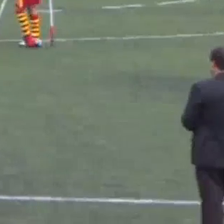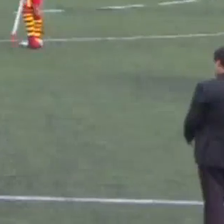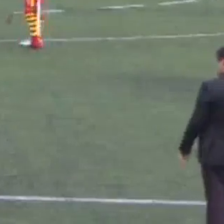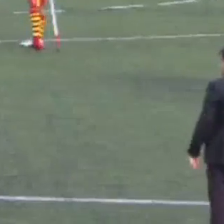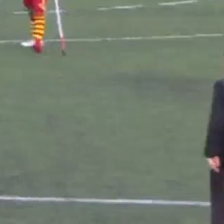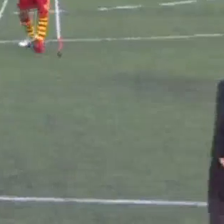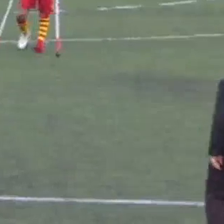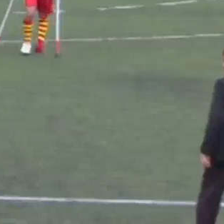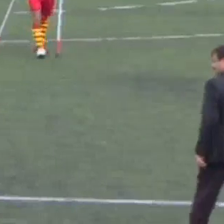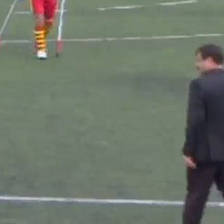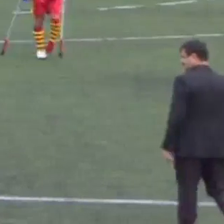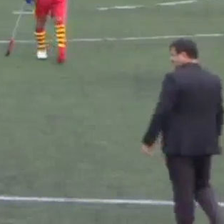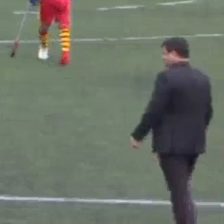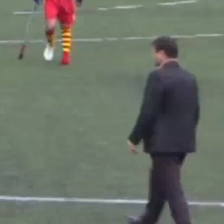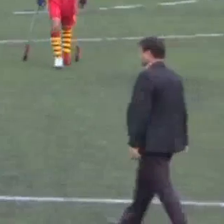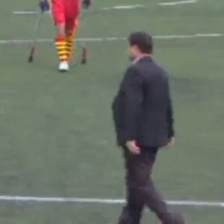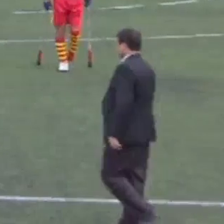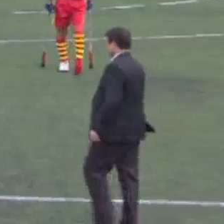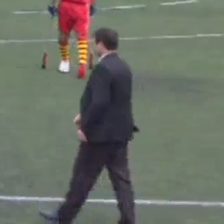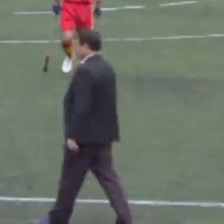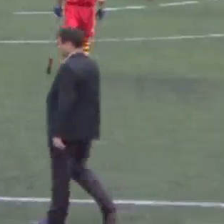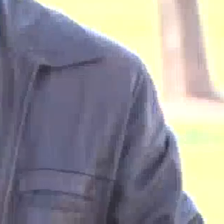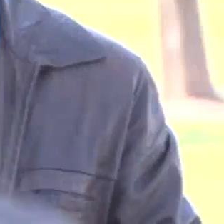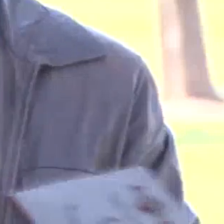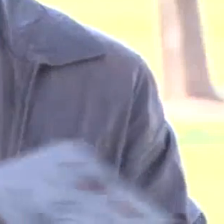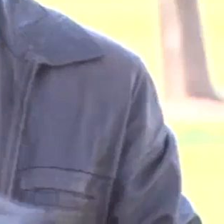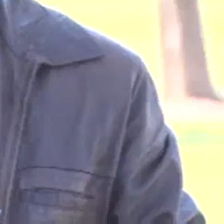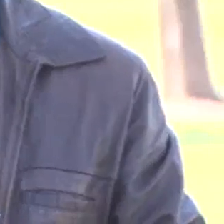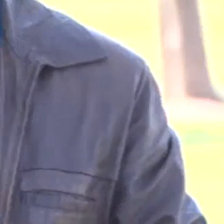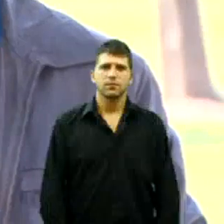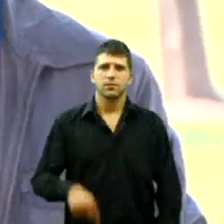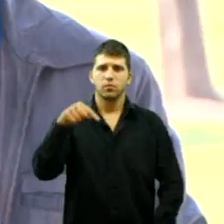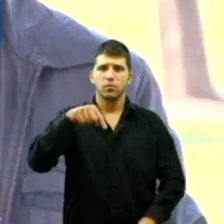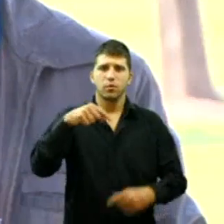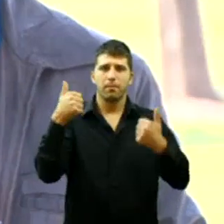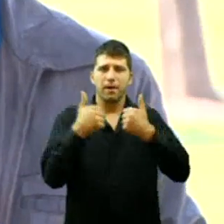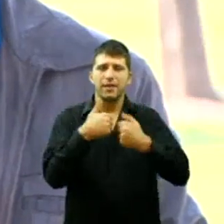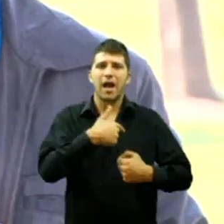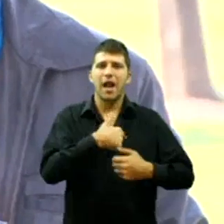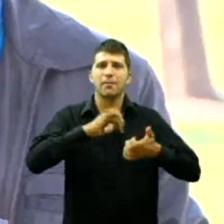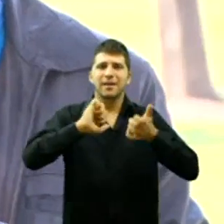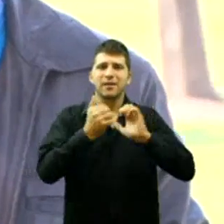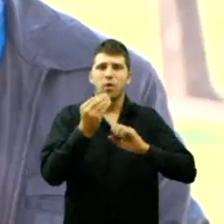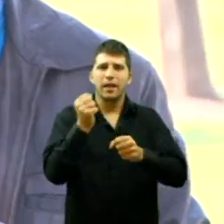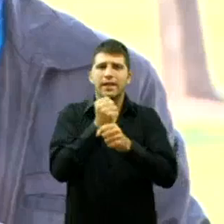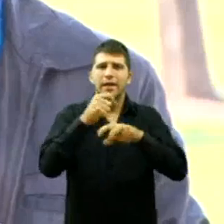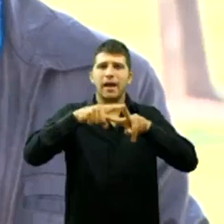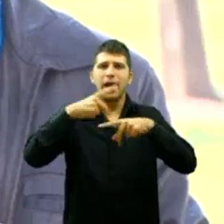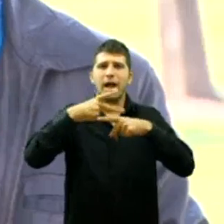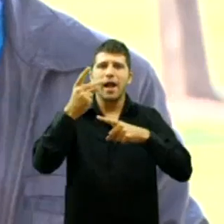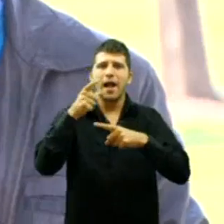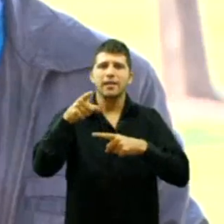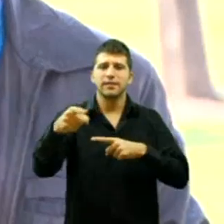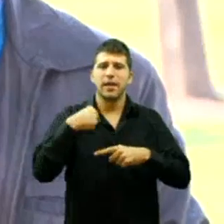dönmeyi başarıyor. 2-0'la Yeditepe Engelliler Spor Kulübü. Bu maçta kalp mekan açık alan. Cem Çınar anons yapıyor. Engelsiz